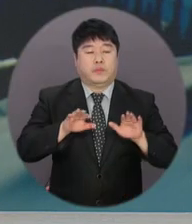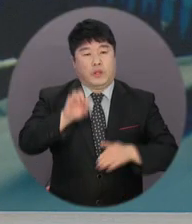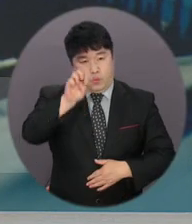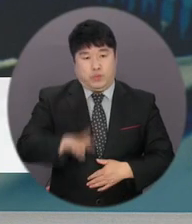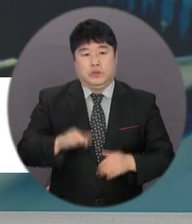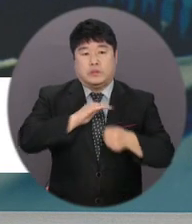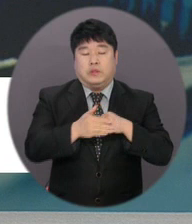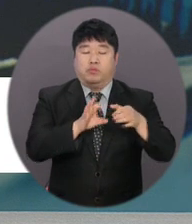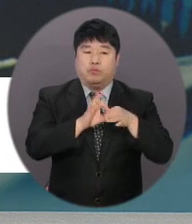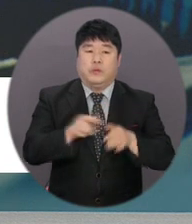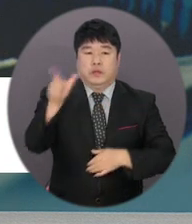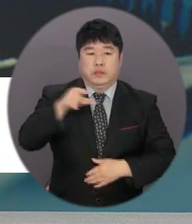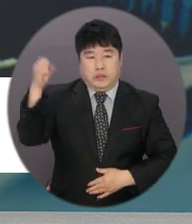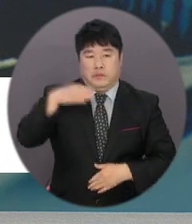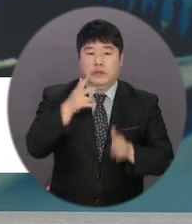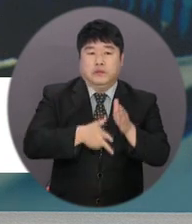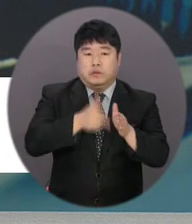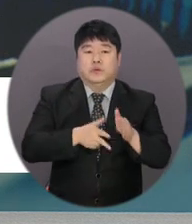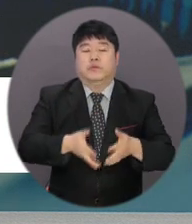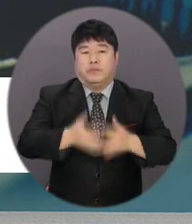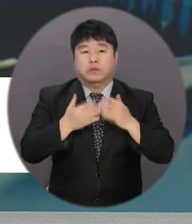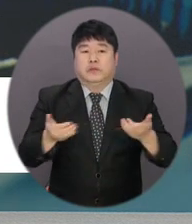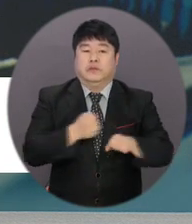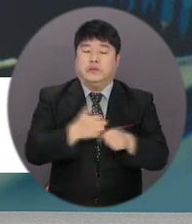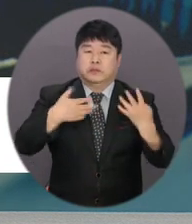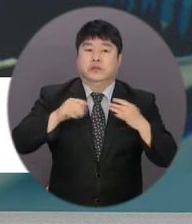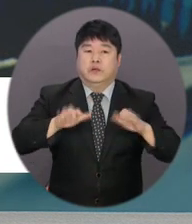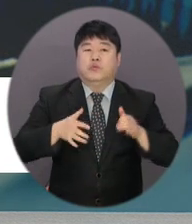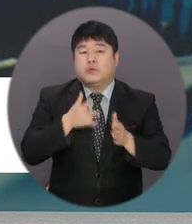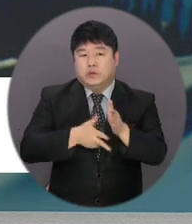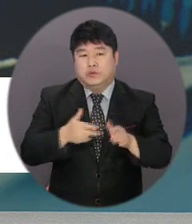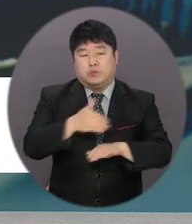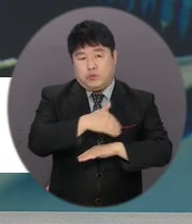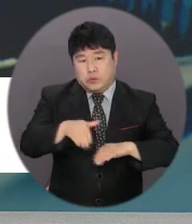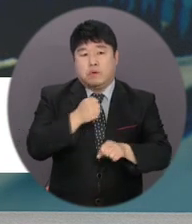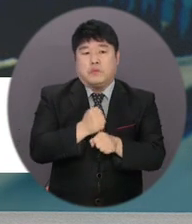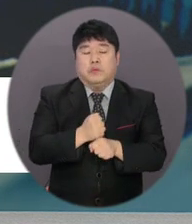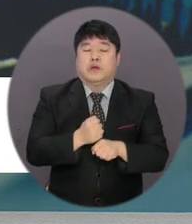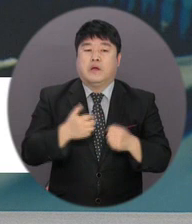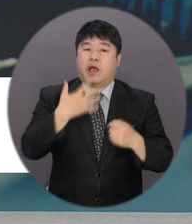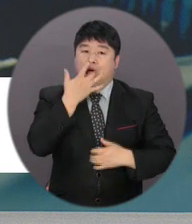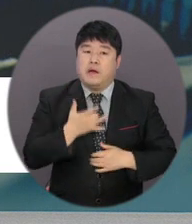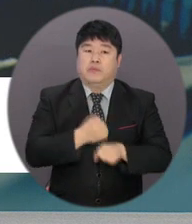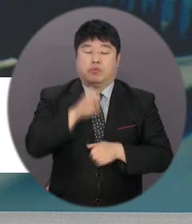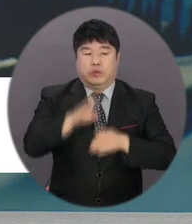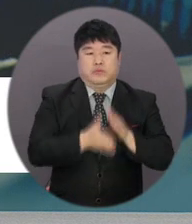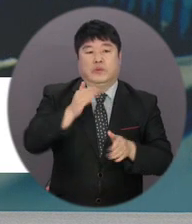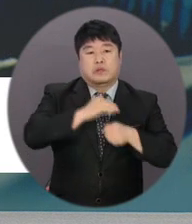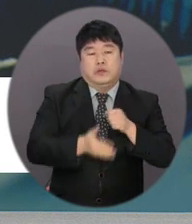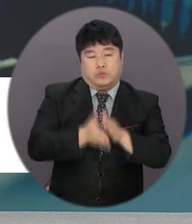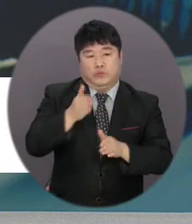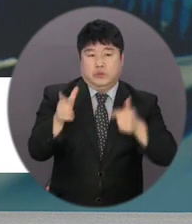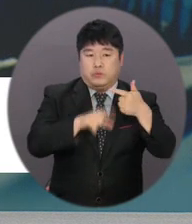광주와 대구를 잇는 달빛 내륙철도 건설 사업이 4차 국가철도망 구축 계획에서 일단 빠졌습니다. 광주시와